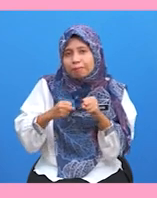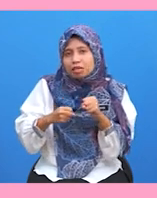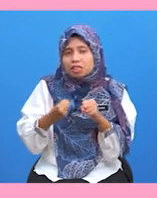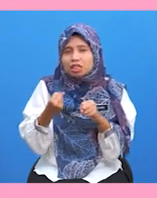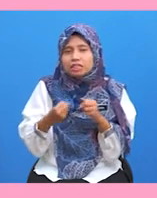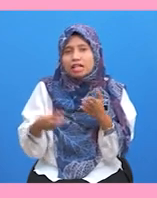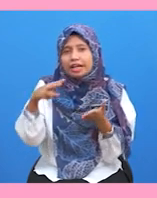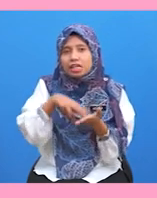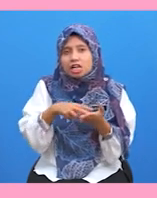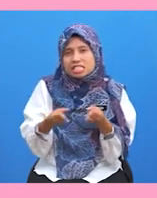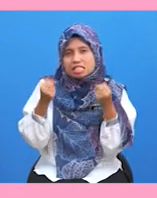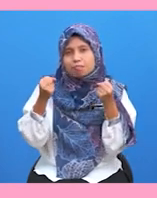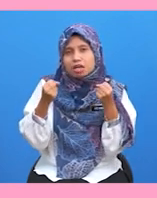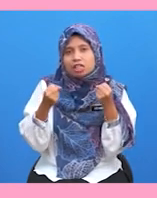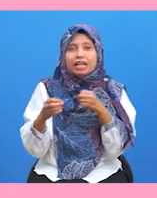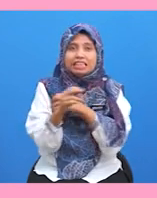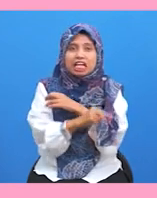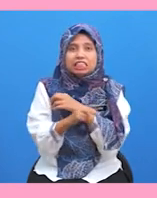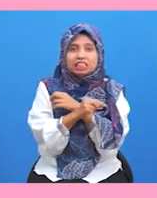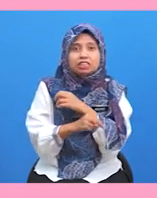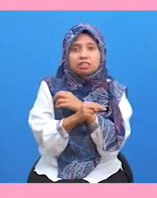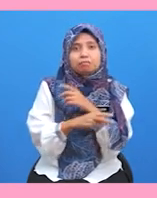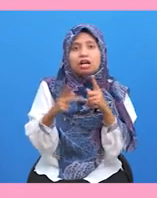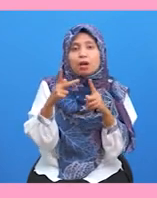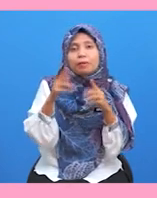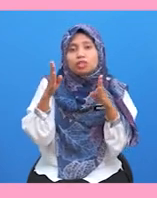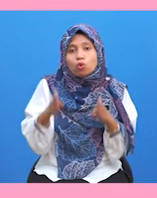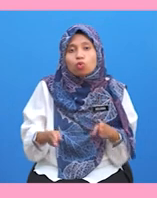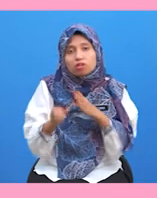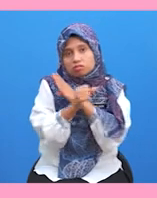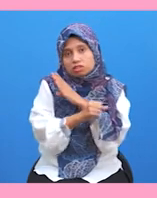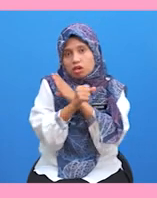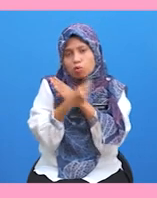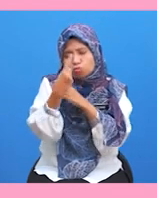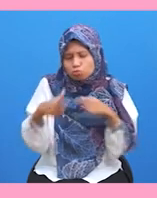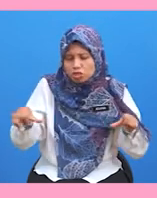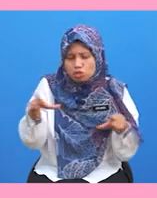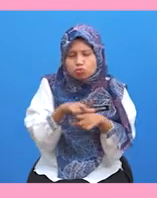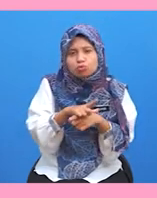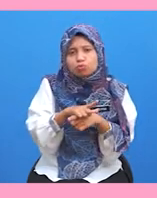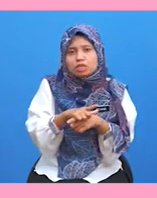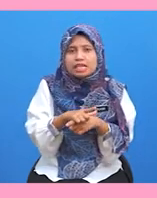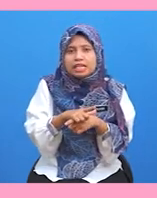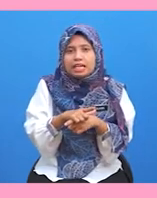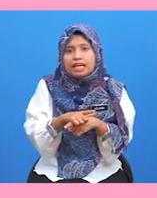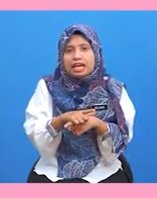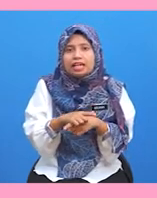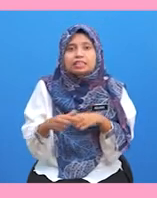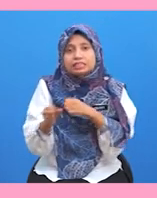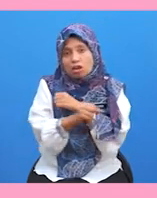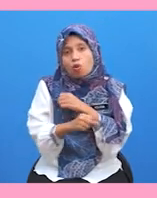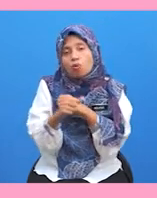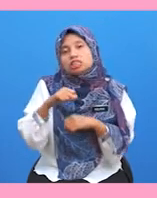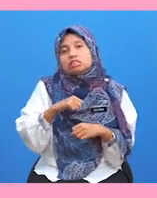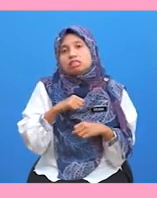dan patriotisme di kalangan penduduk tempatan bagi melindungi tanah air yang tercinta daripada sebarang bentuk